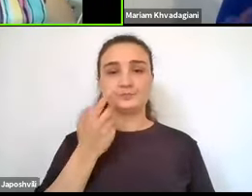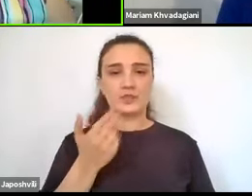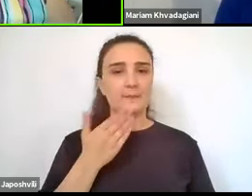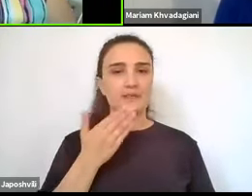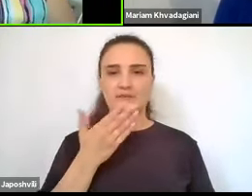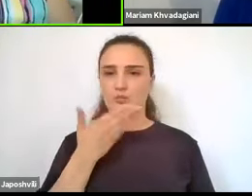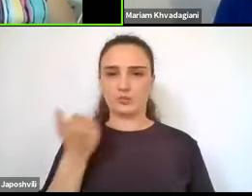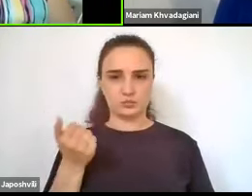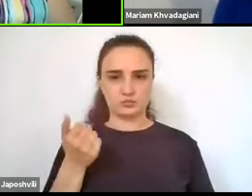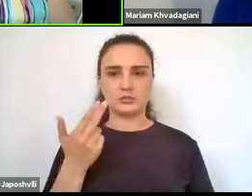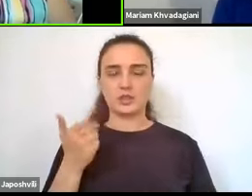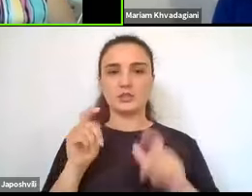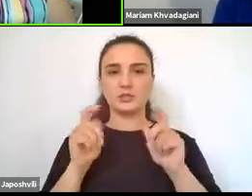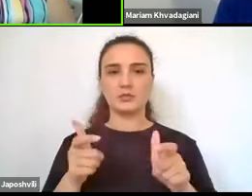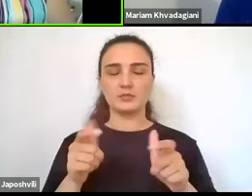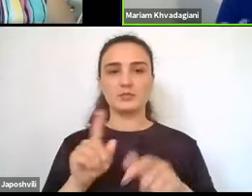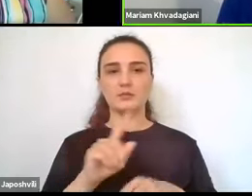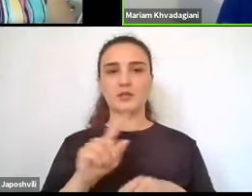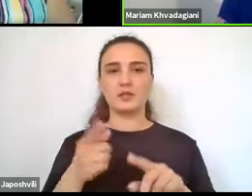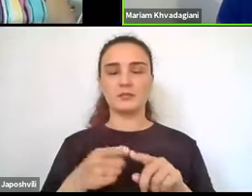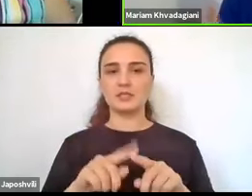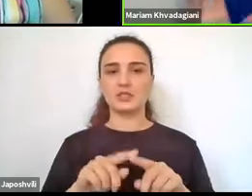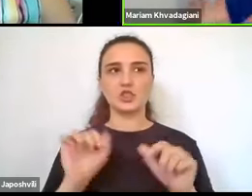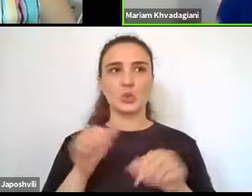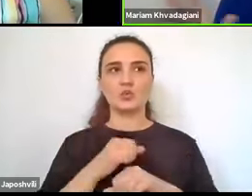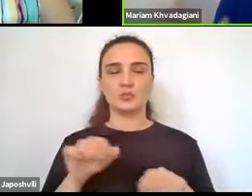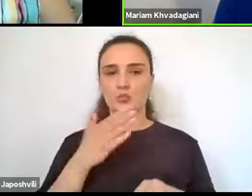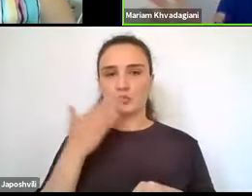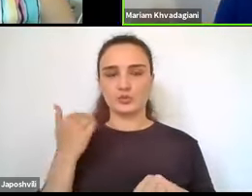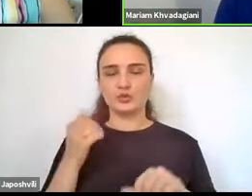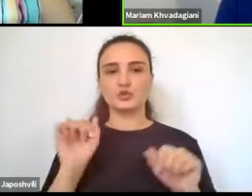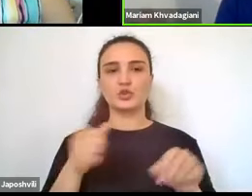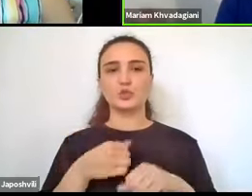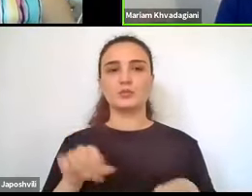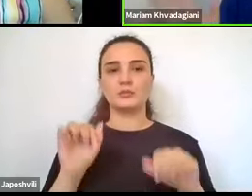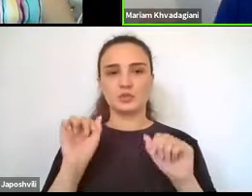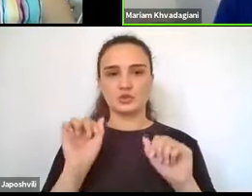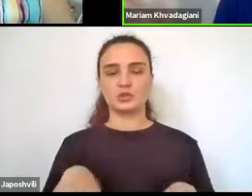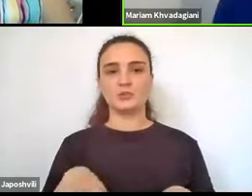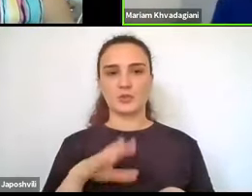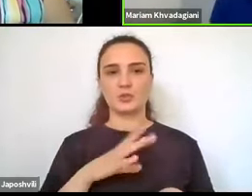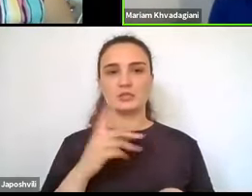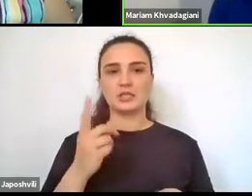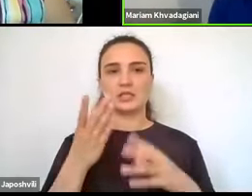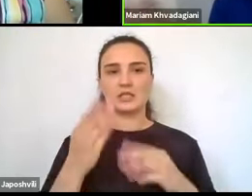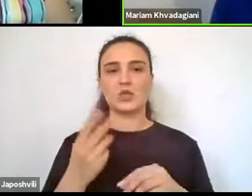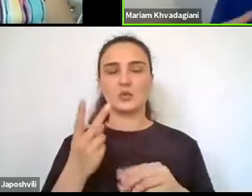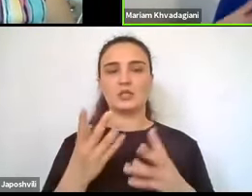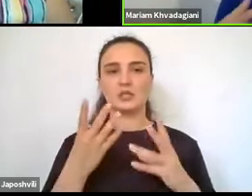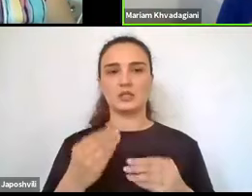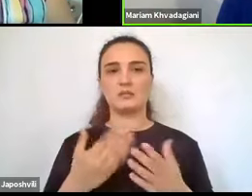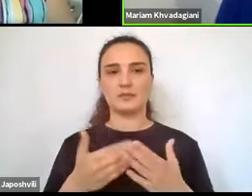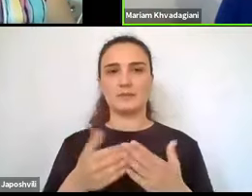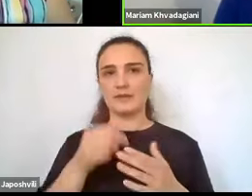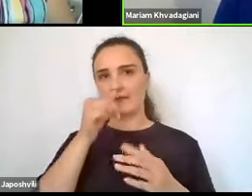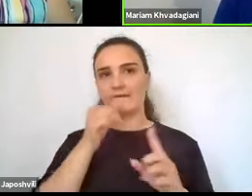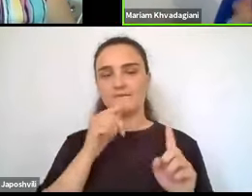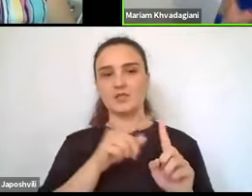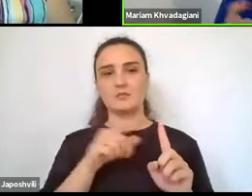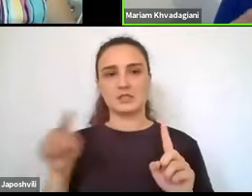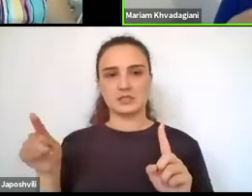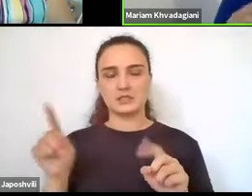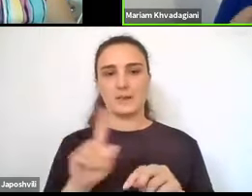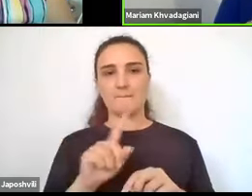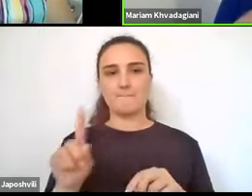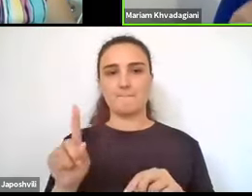თუმცა ასევე არ არის შეუძლებელი. შეუძლებელი შეიძლება იყოს ერთი დღე და ორი დღე და უშუალოდ თვის მანძილზე, მაგრამ დანარჩენი